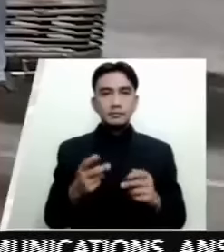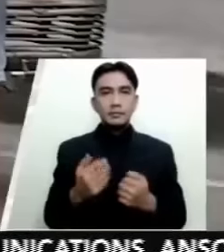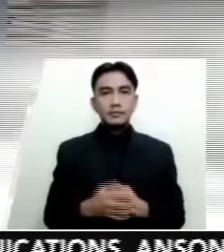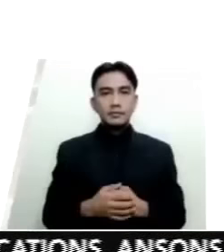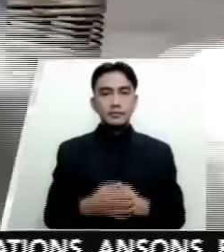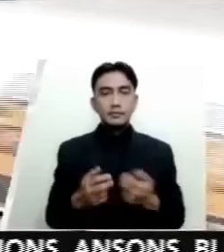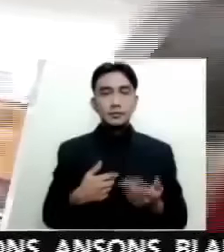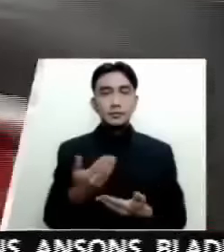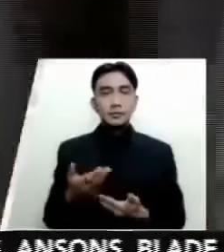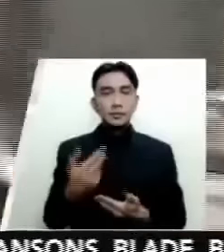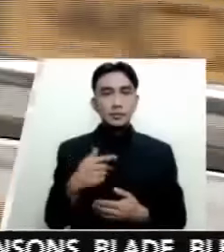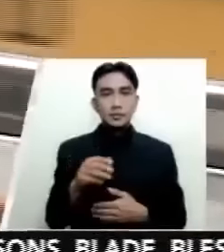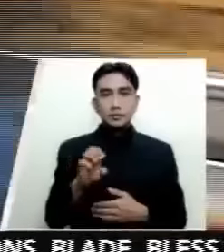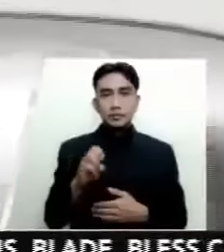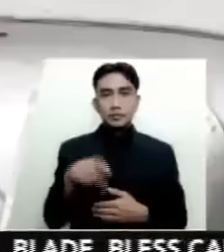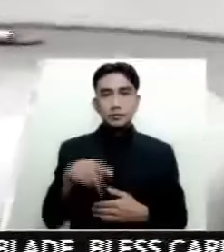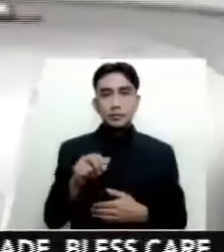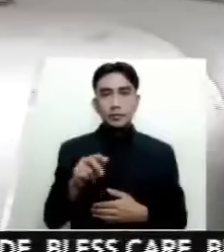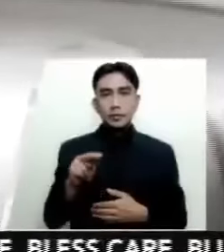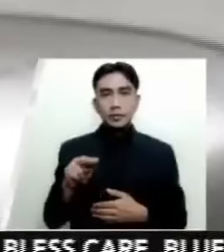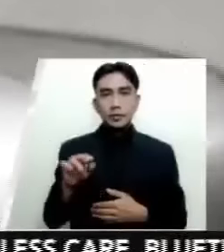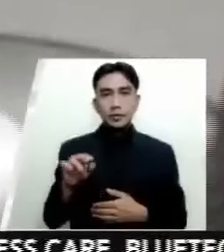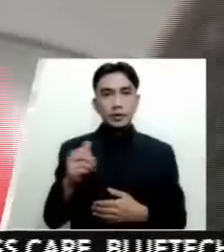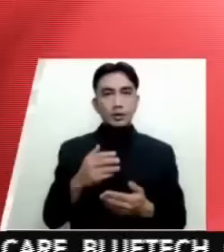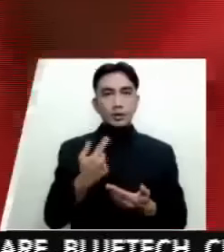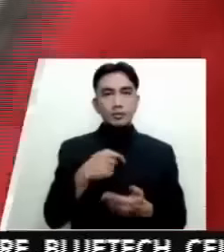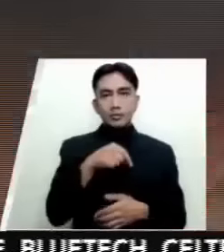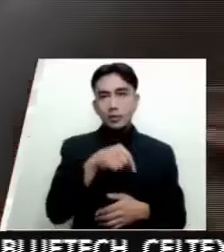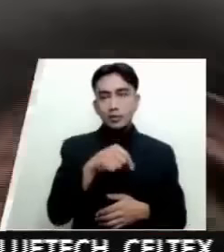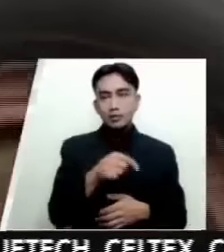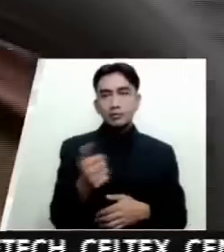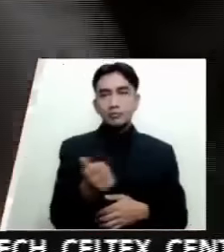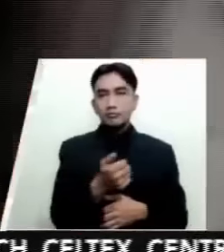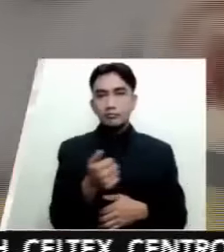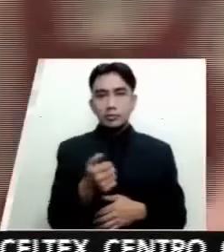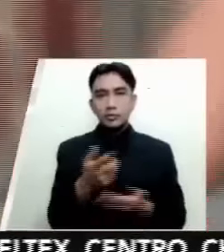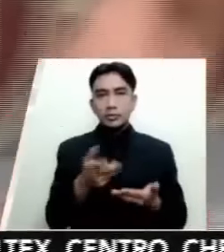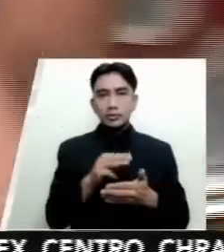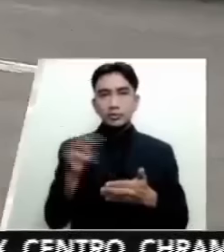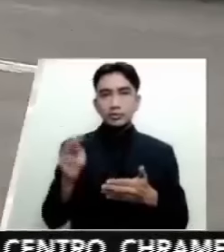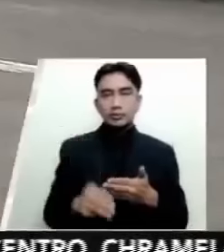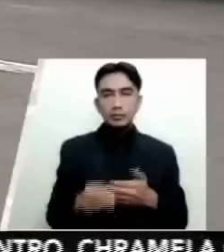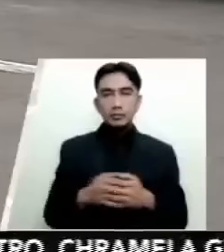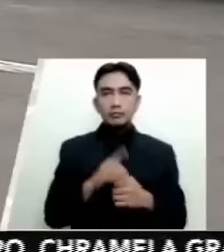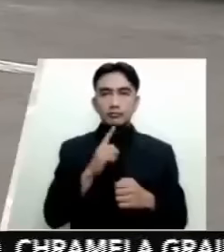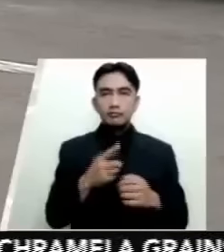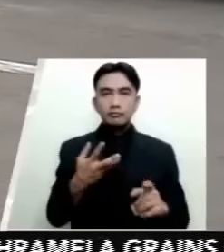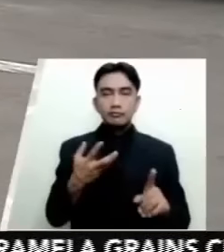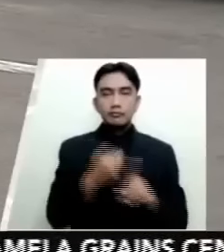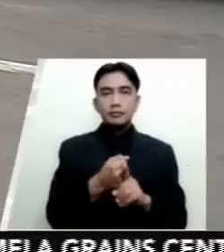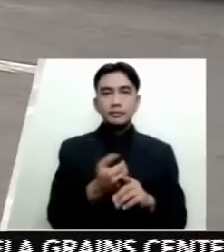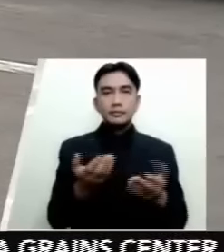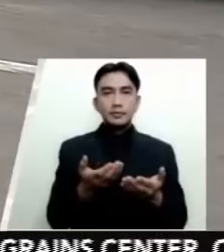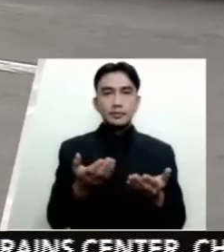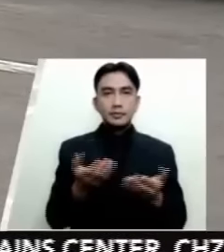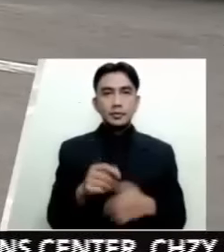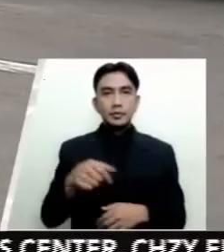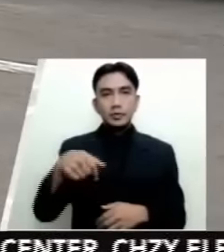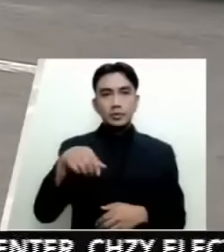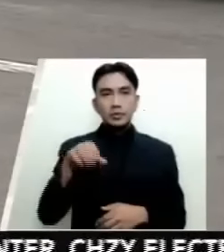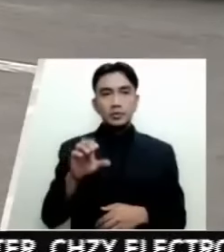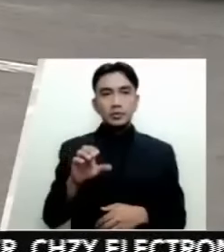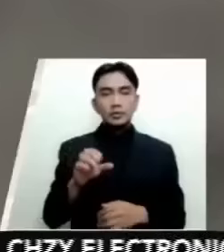na dumaraan sa Quiapo at iba pang pangunahing destinasyon sa Maynila. Apektado rin ang biyaheng Project 3 sa Quezon City. Ang parehong